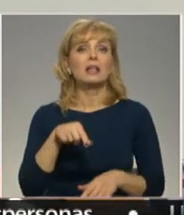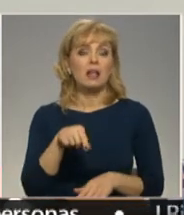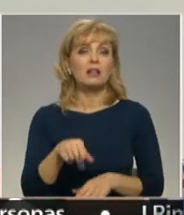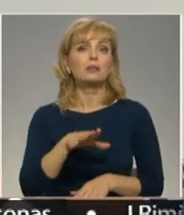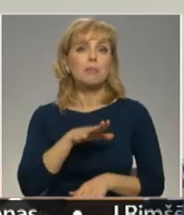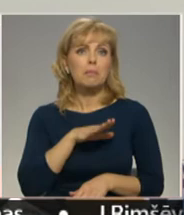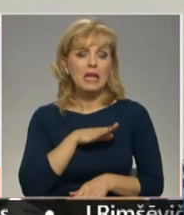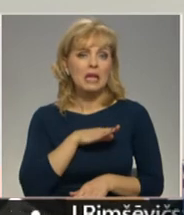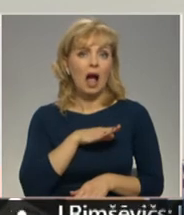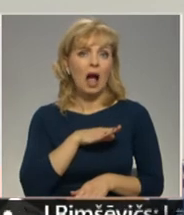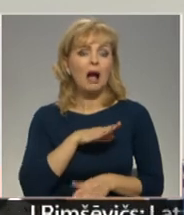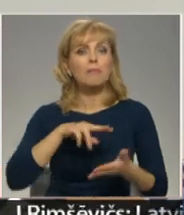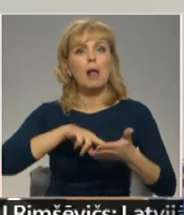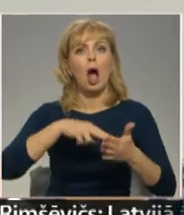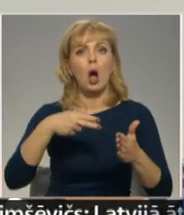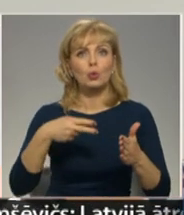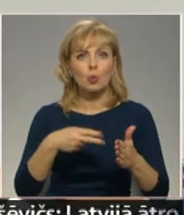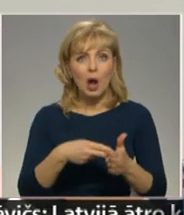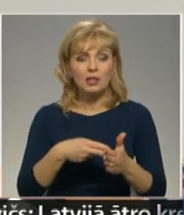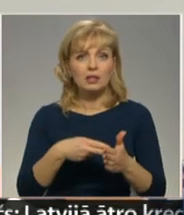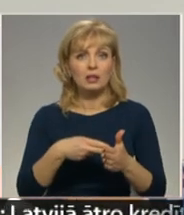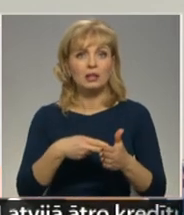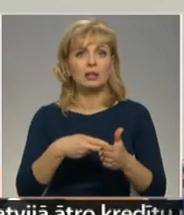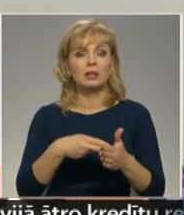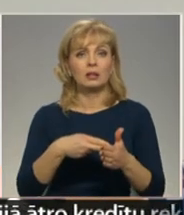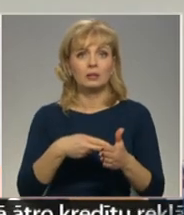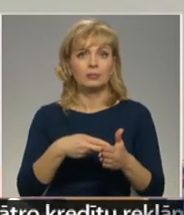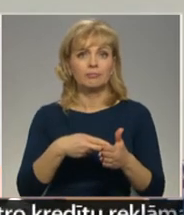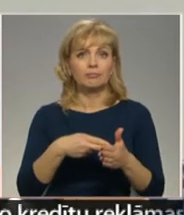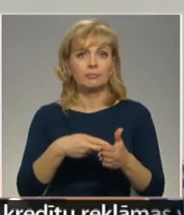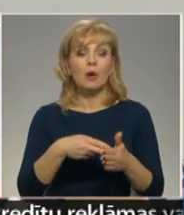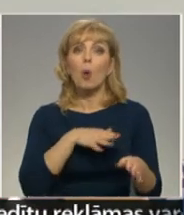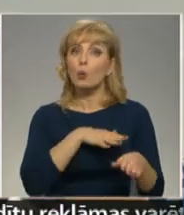plānots uzbrukums –